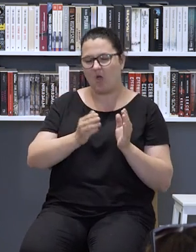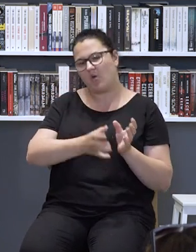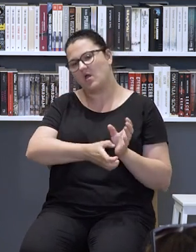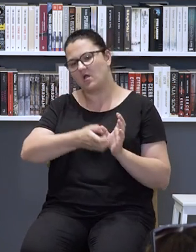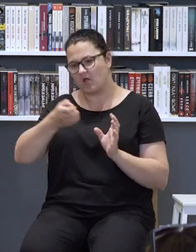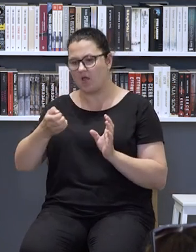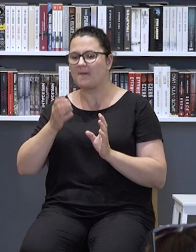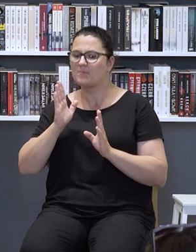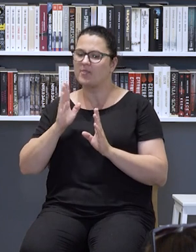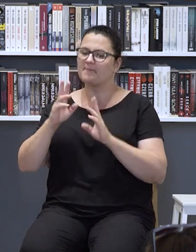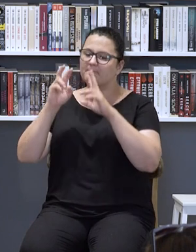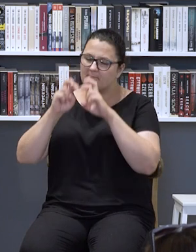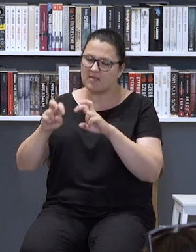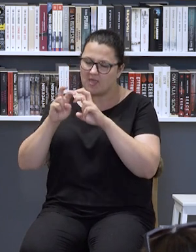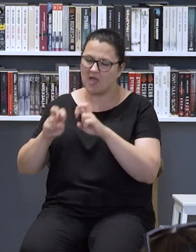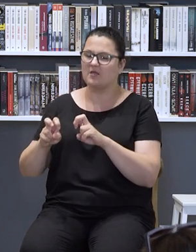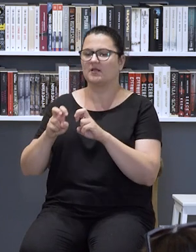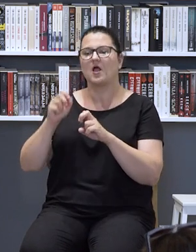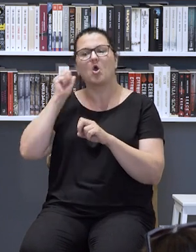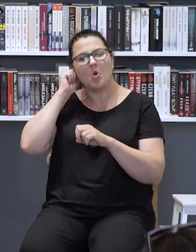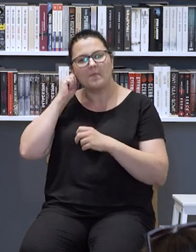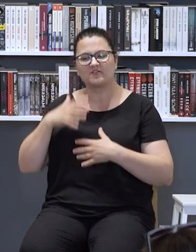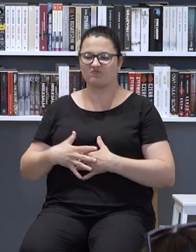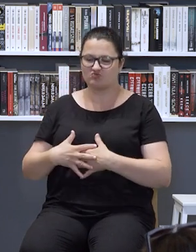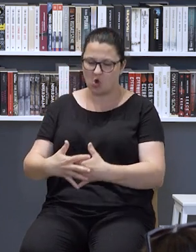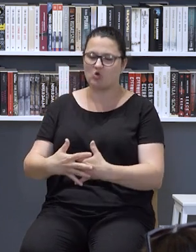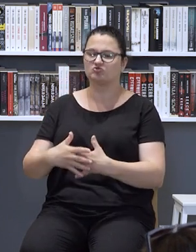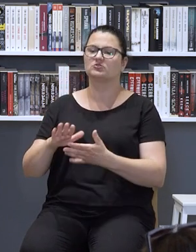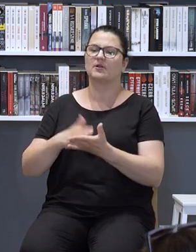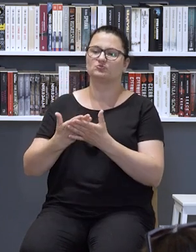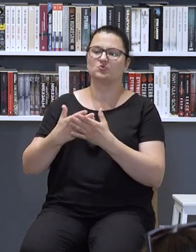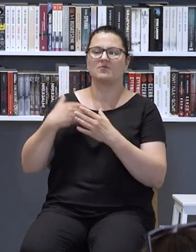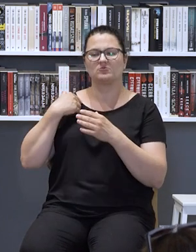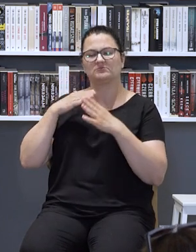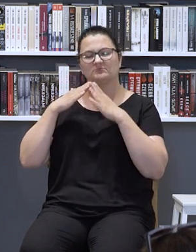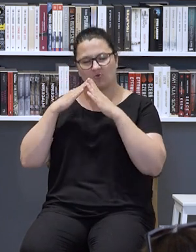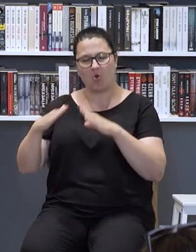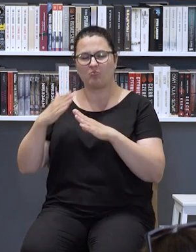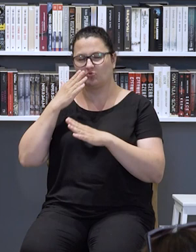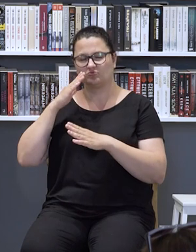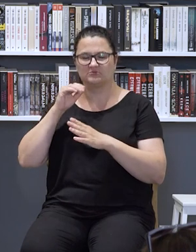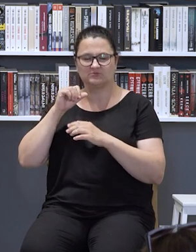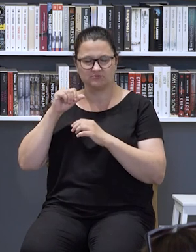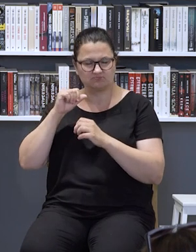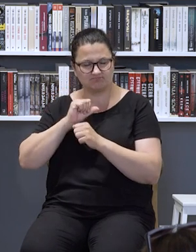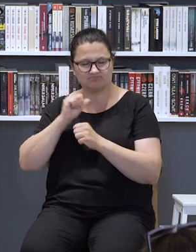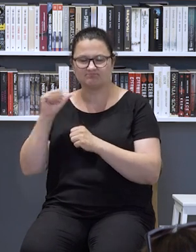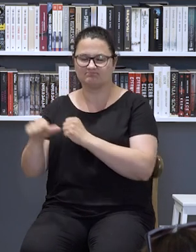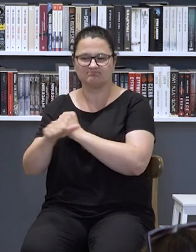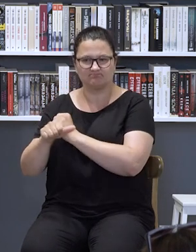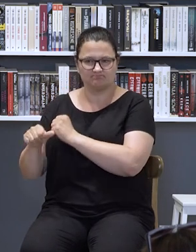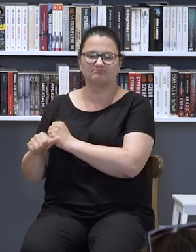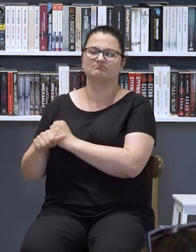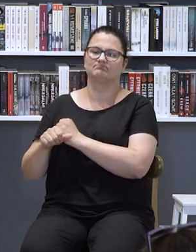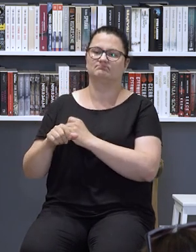badań, różnego rodzaju badań nad kobietami ciężarnymi w czasie zagłady i znowu się pojawia to jakby wyrwanie dziecka z